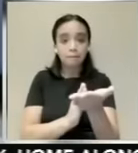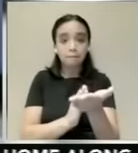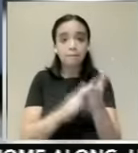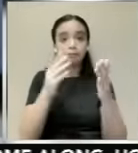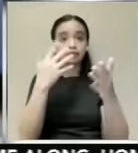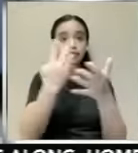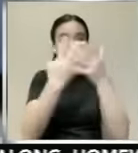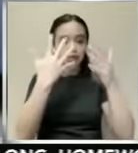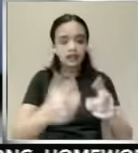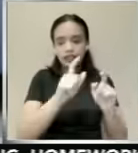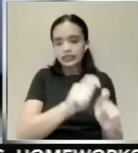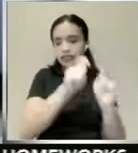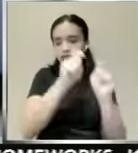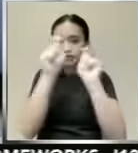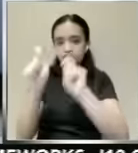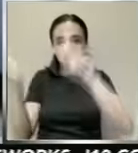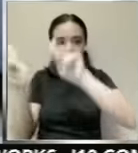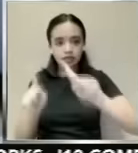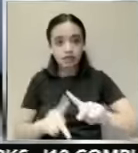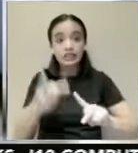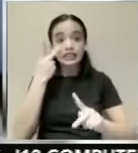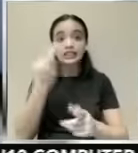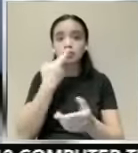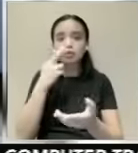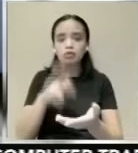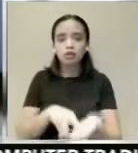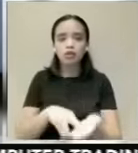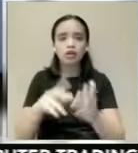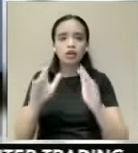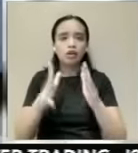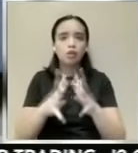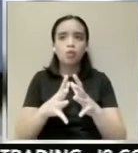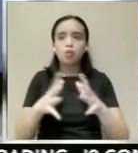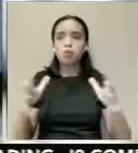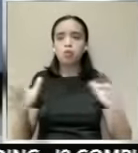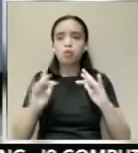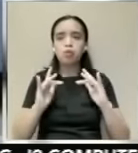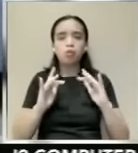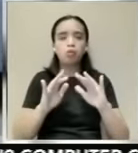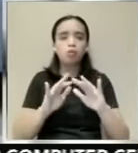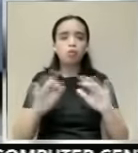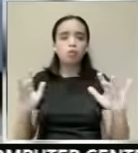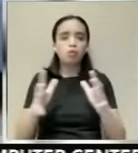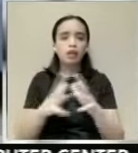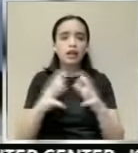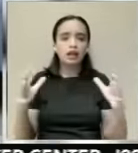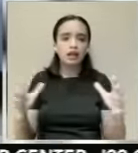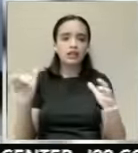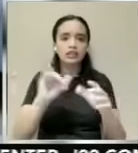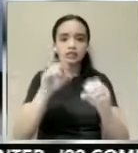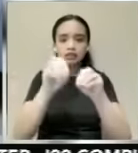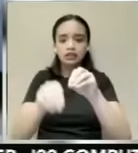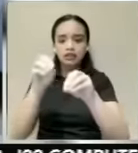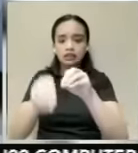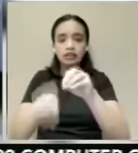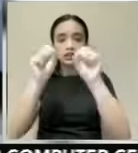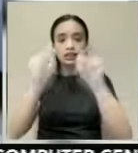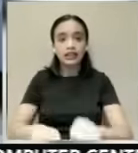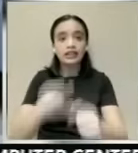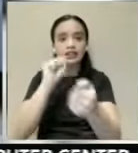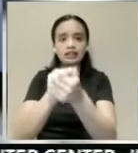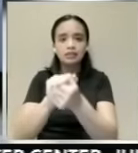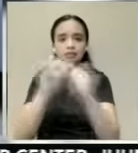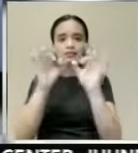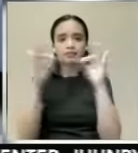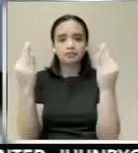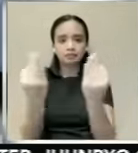report na ito, makikita niyo ang luwag ng lugar pati mga taniman ng mga inmate na pwede raw makasama ang kanilang pamilya sa ilalim